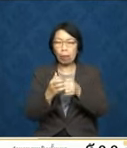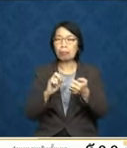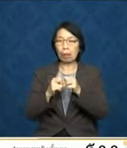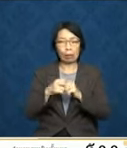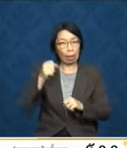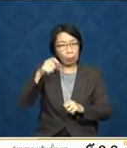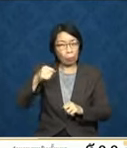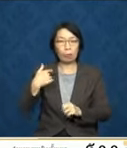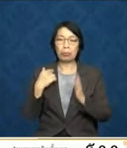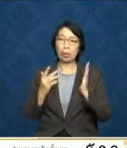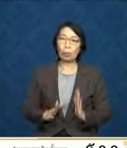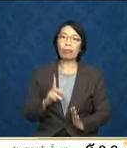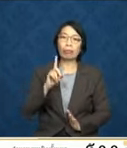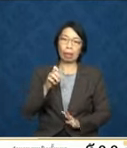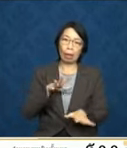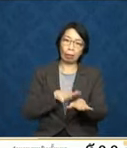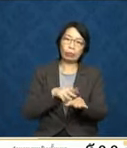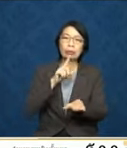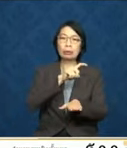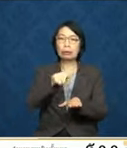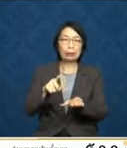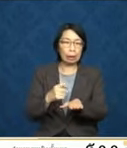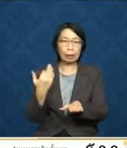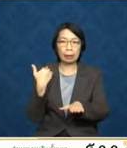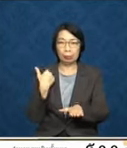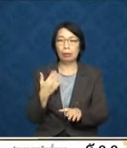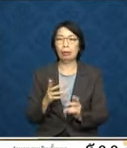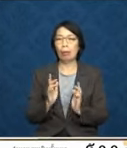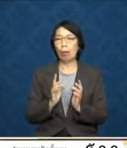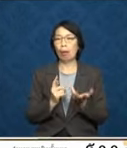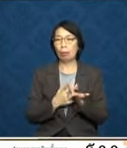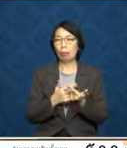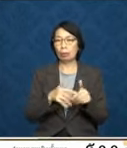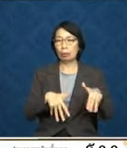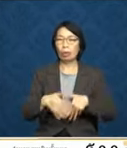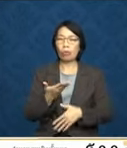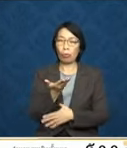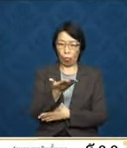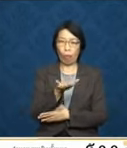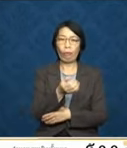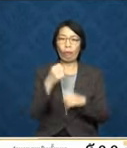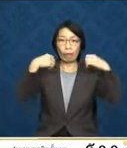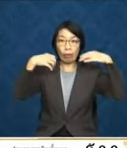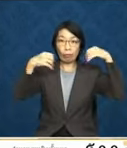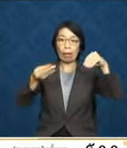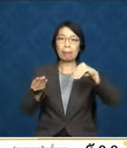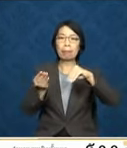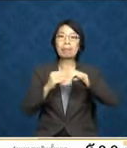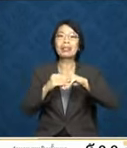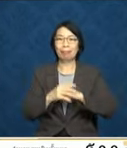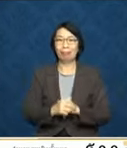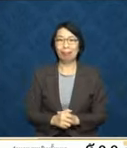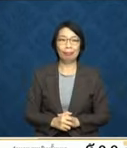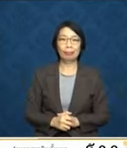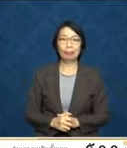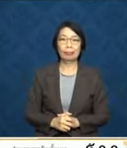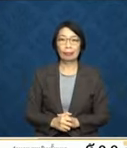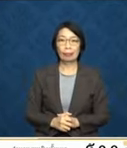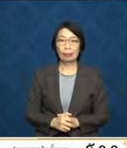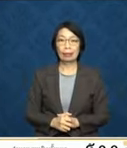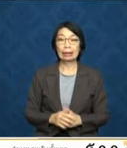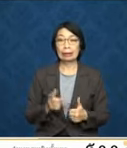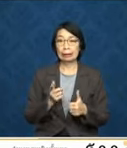ชีวิตและทรัพย์สินหลายรายชาวบ้านต้องการไฟส่องสว่างดังนี้ค่ะช่วงที่1ได้รับ